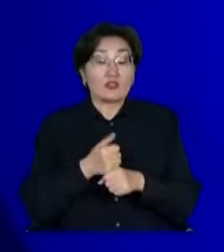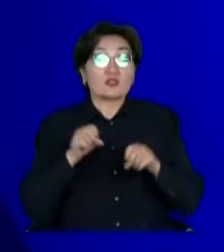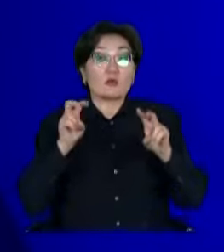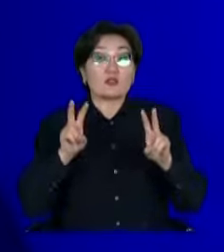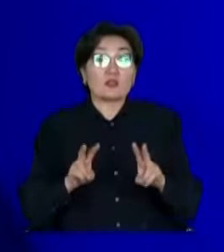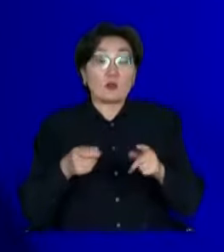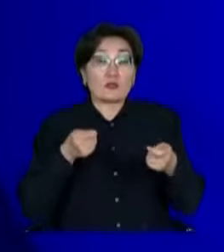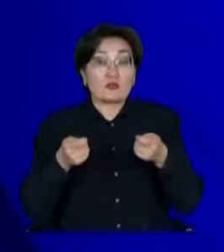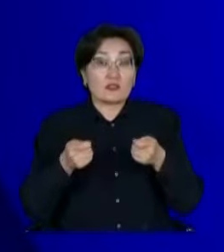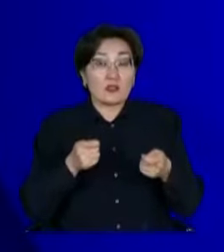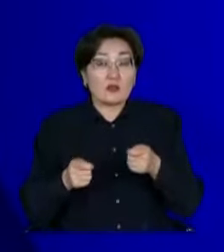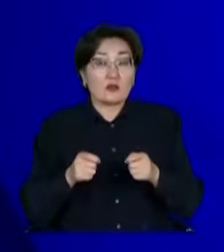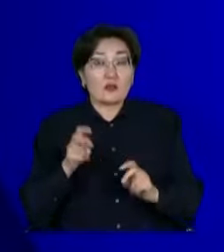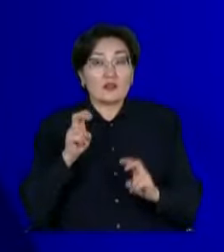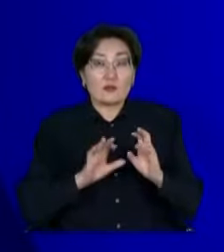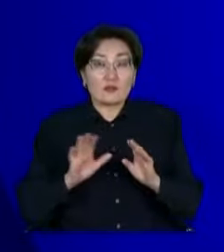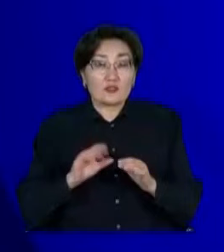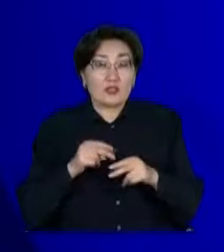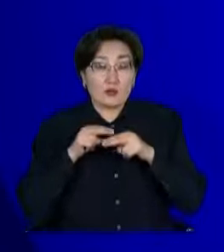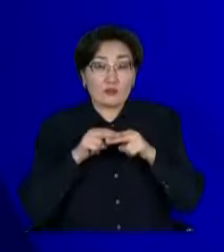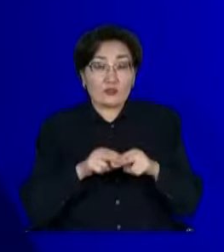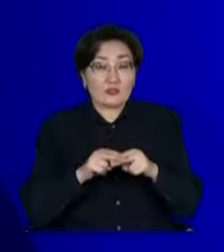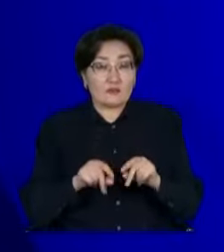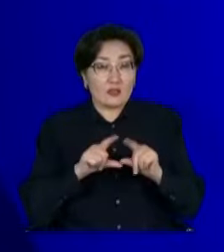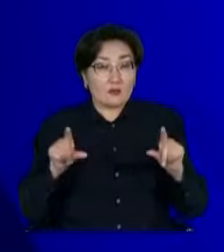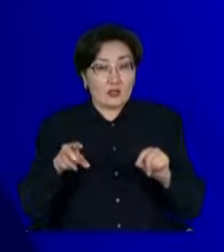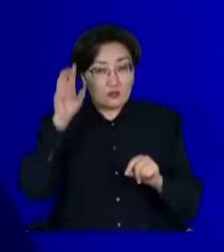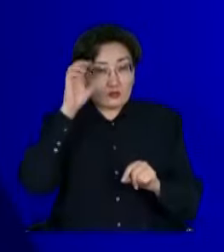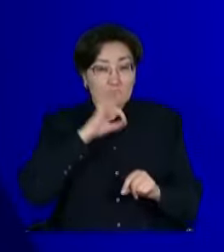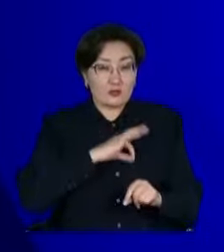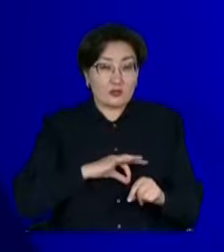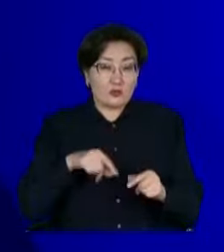специалист управления непроизводственных платежей Департамента государственных доходов города.